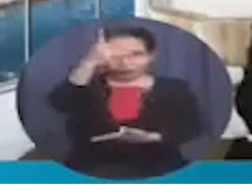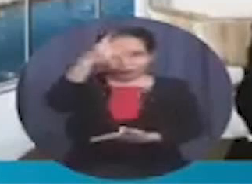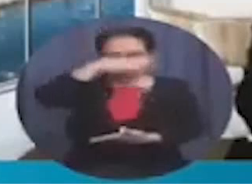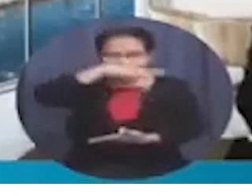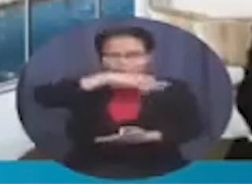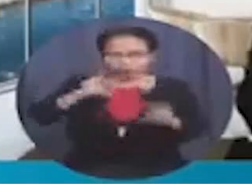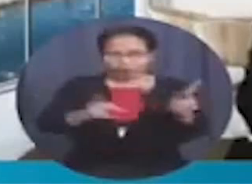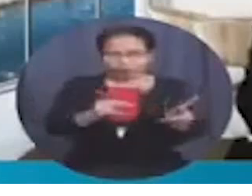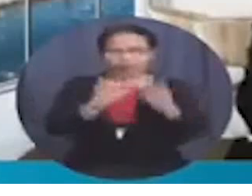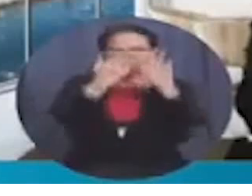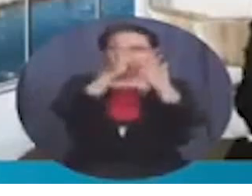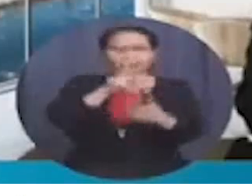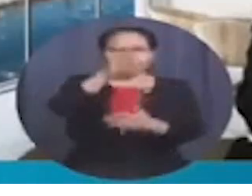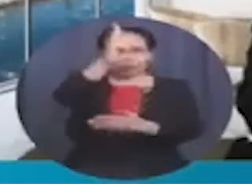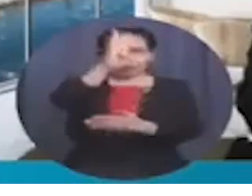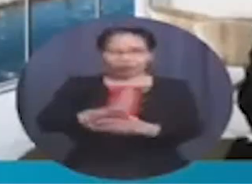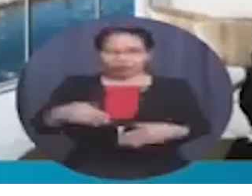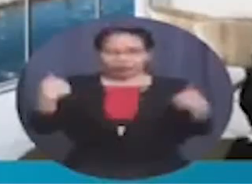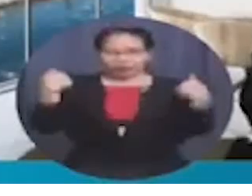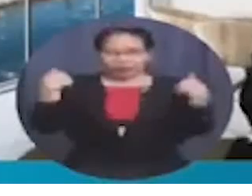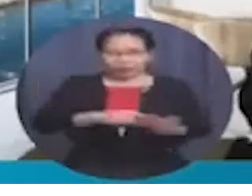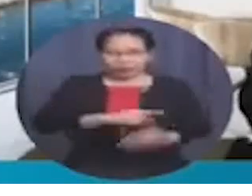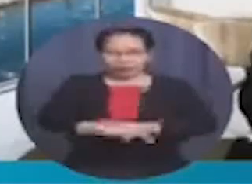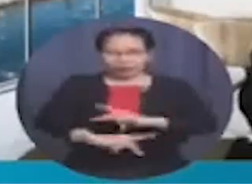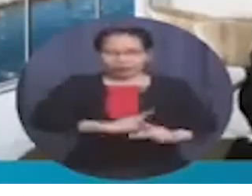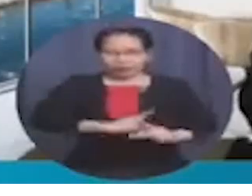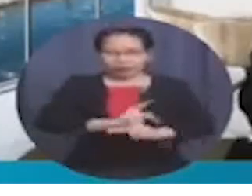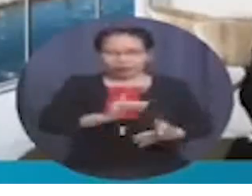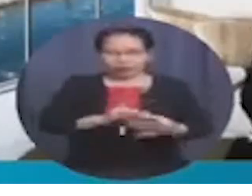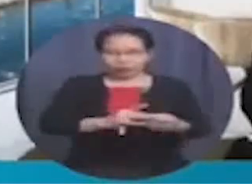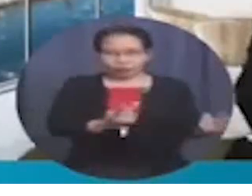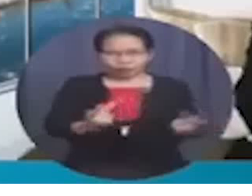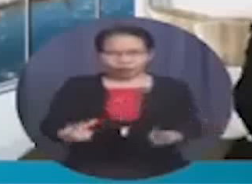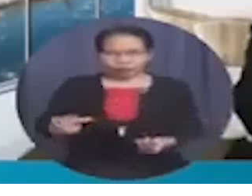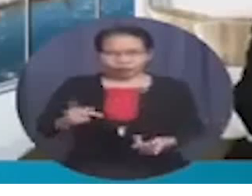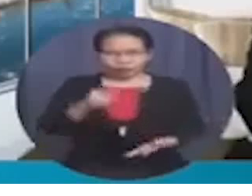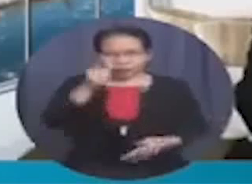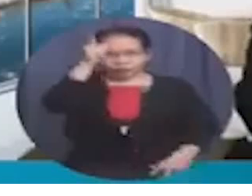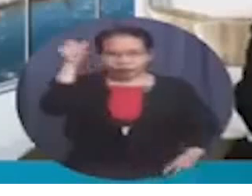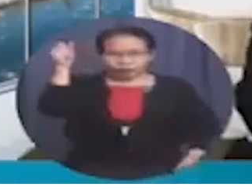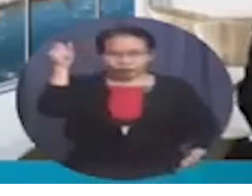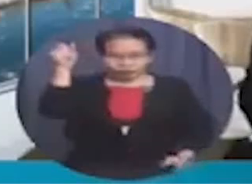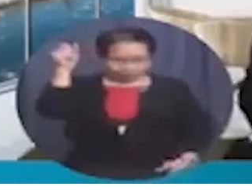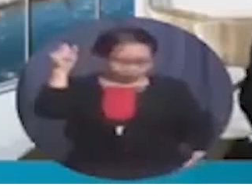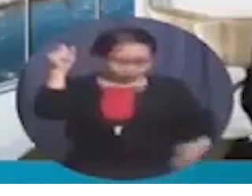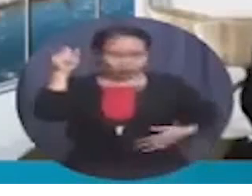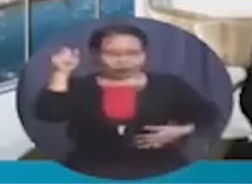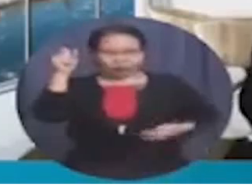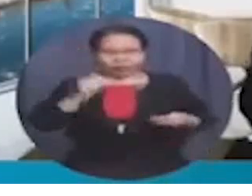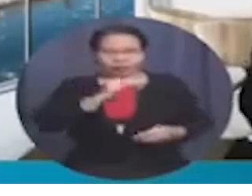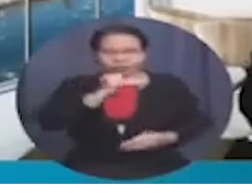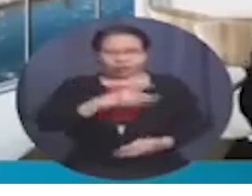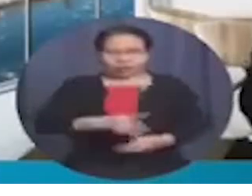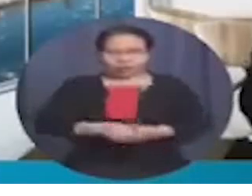kababayan, salamat po sa Diyos. Mayroong ganito pa tayong mga pagkakataon kasi sa ayaw natin,